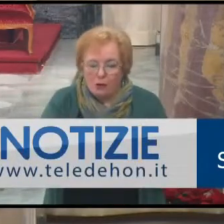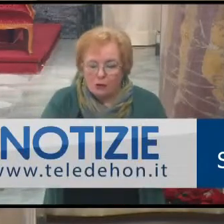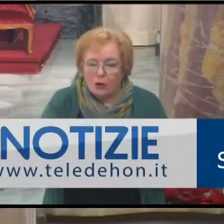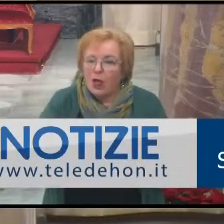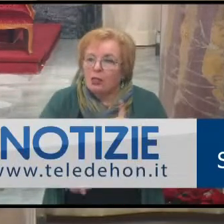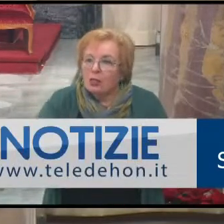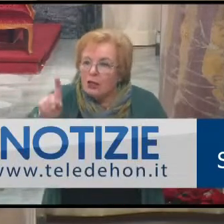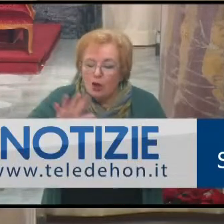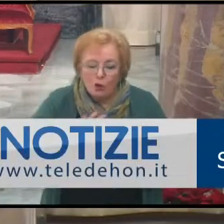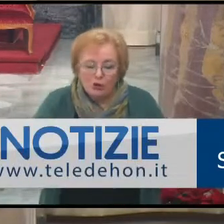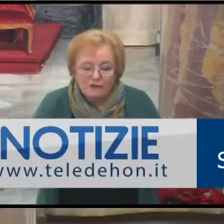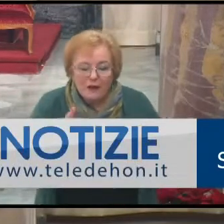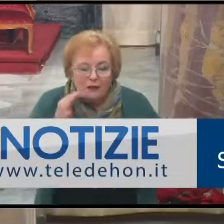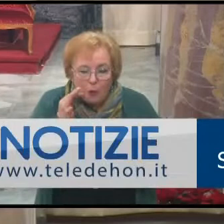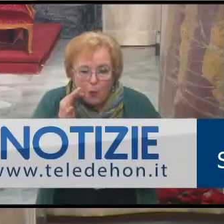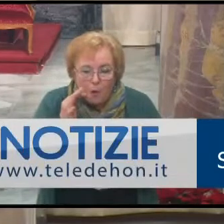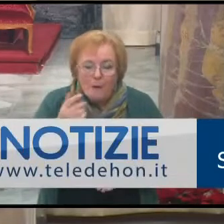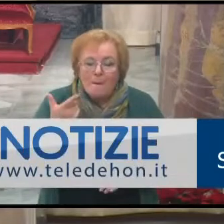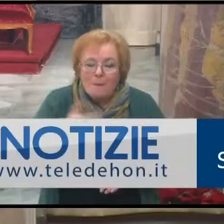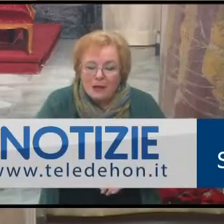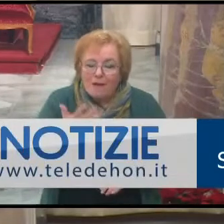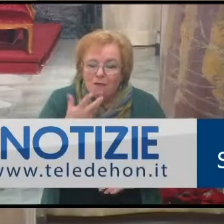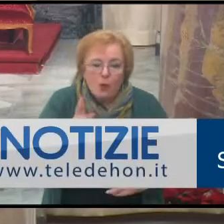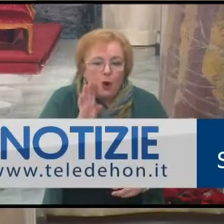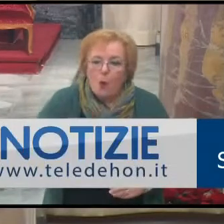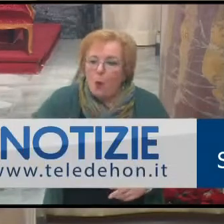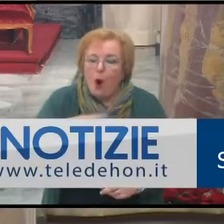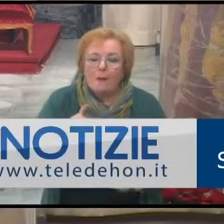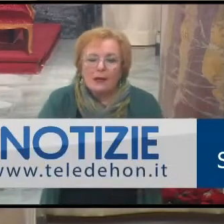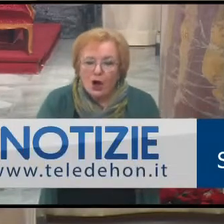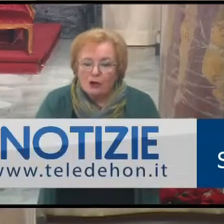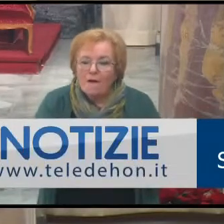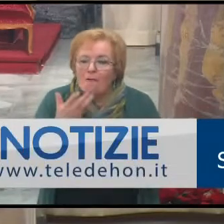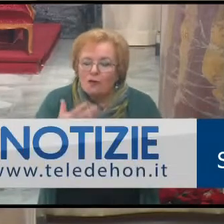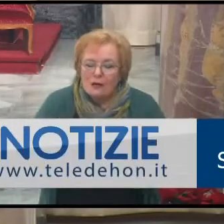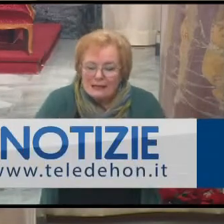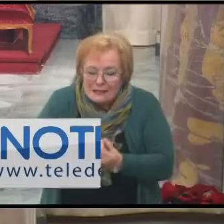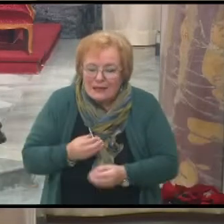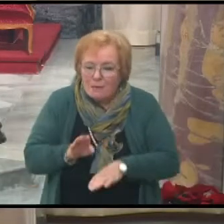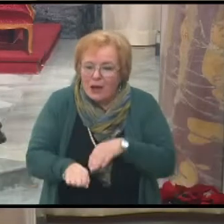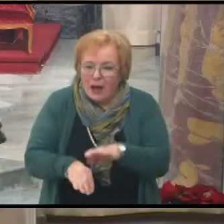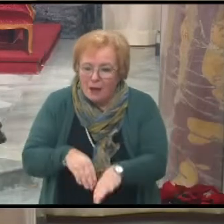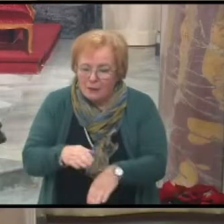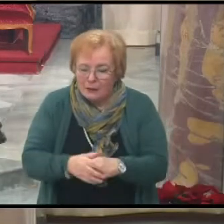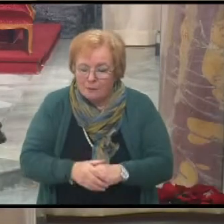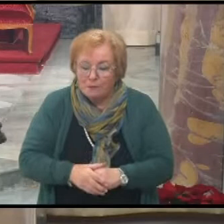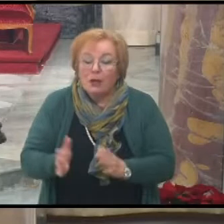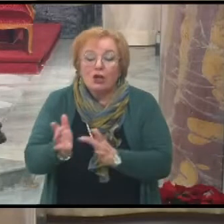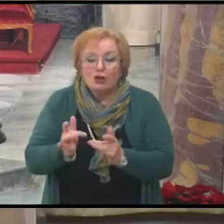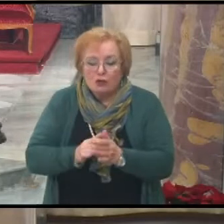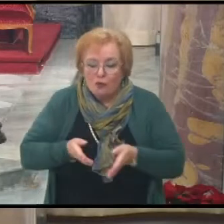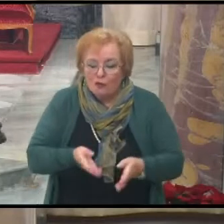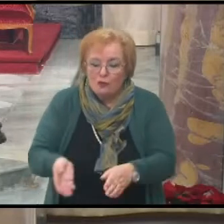uomo per incontrare gli uomini per camminare con gli uomini gesù si reca al giordano